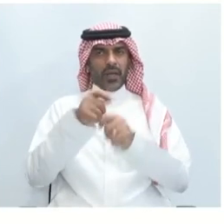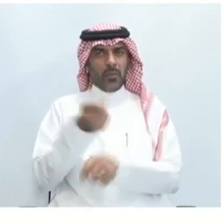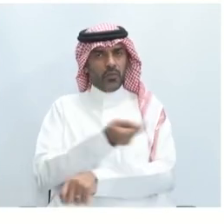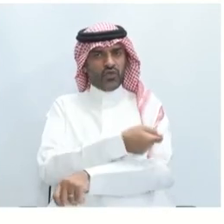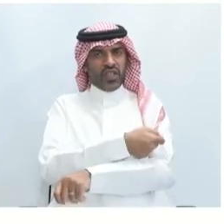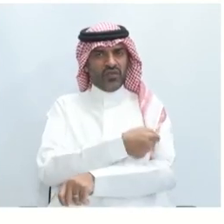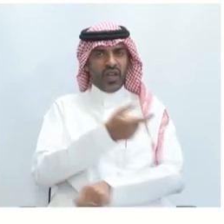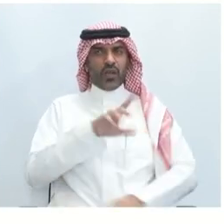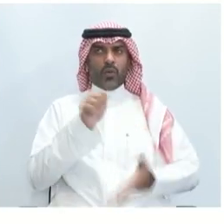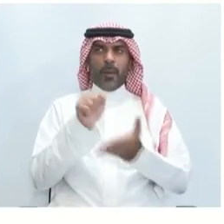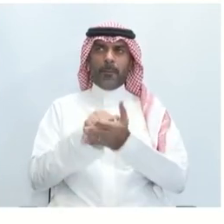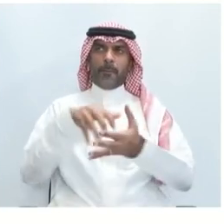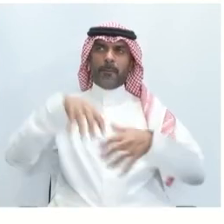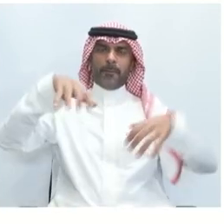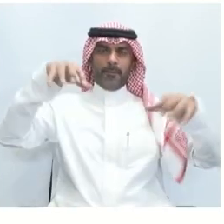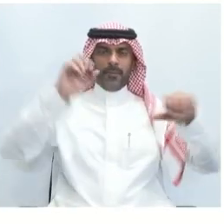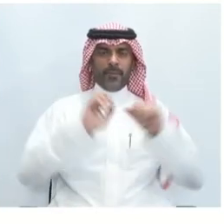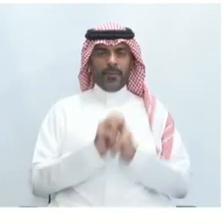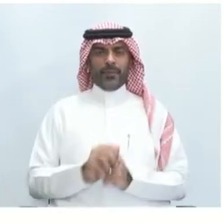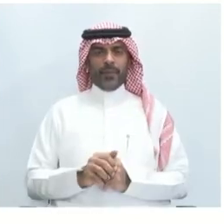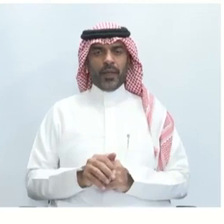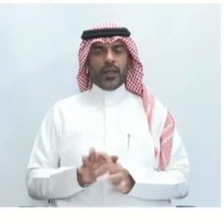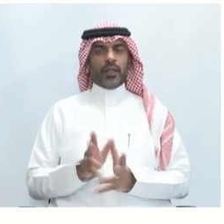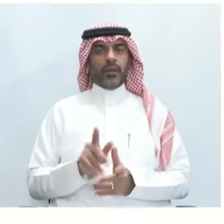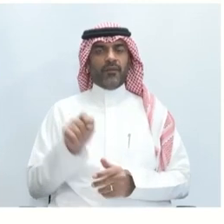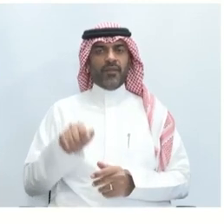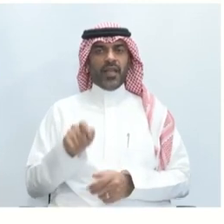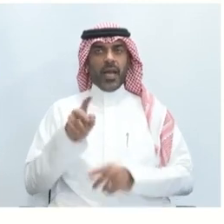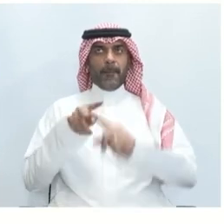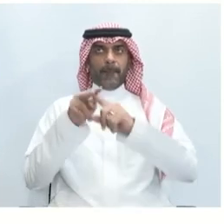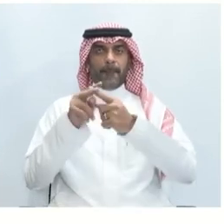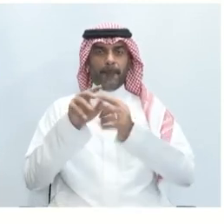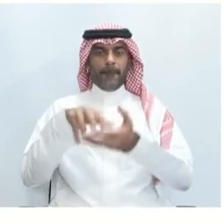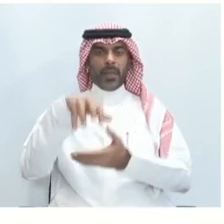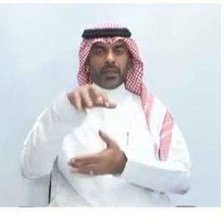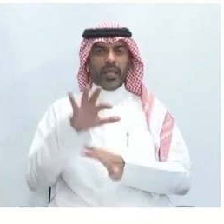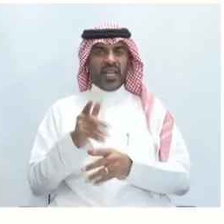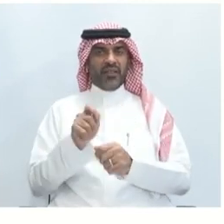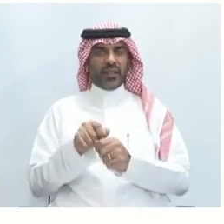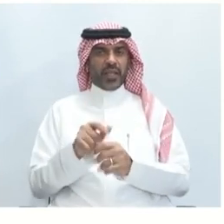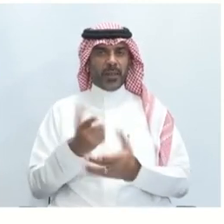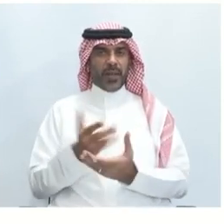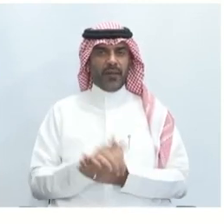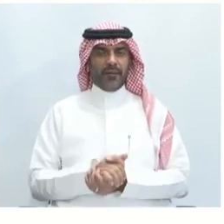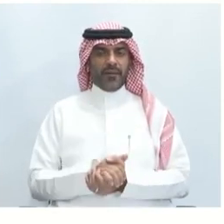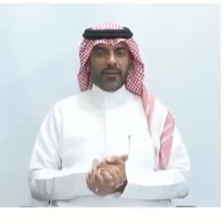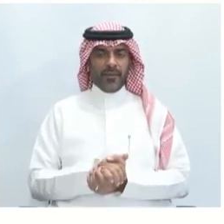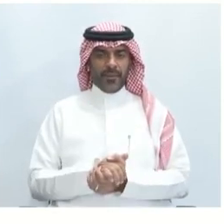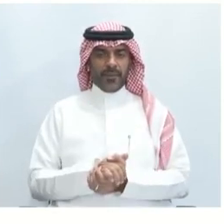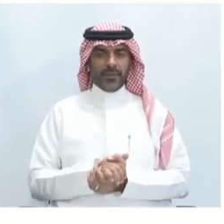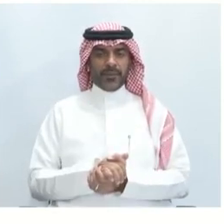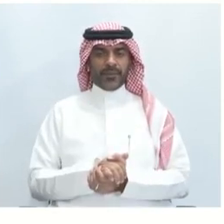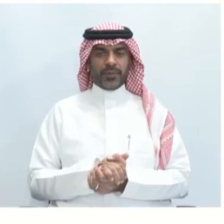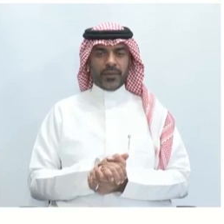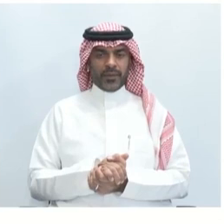في المباني طيب كيف تستخدم الروبوتات في المصانع احسنتم المصانع تستخدم